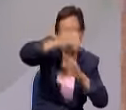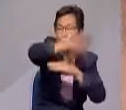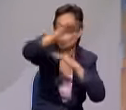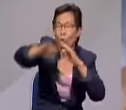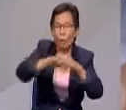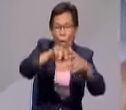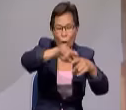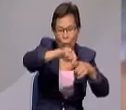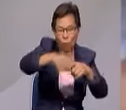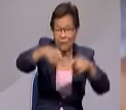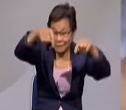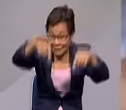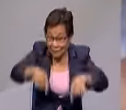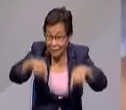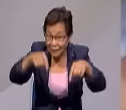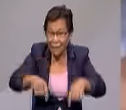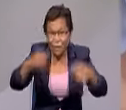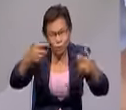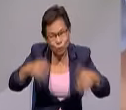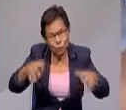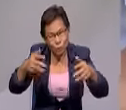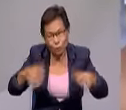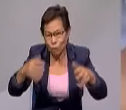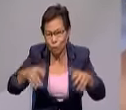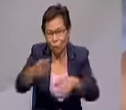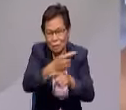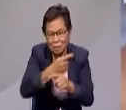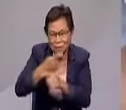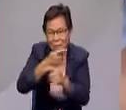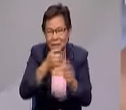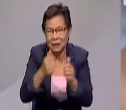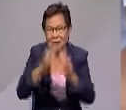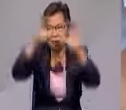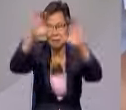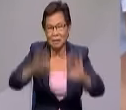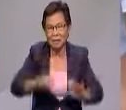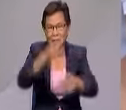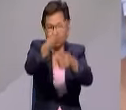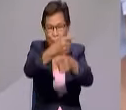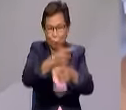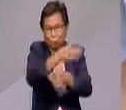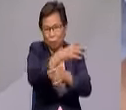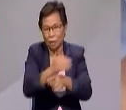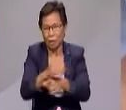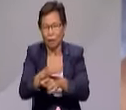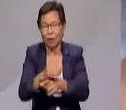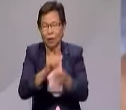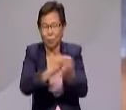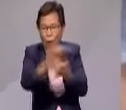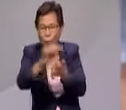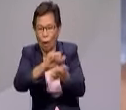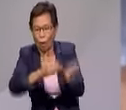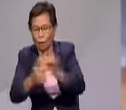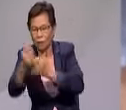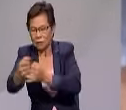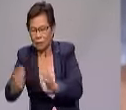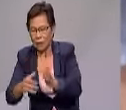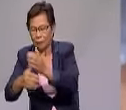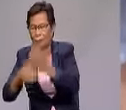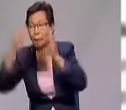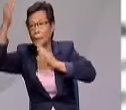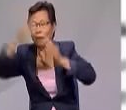kesemua udang-udang di sini telah diternak dengan cara yang betul dan juga telah diluluskan oleh Jabatan Perikanan